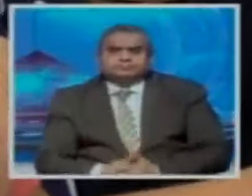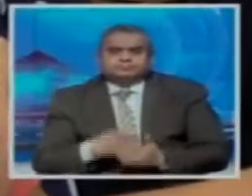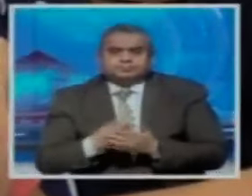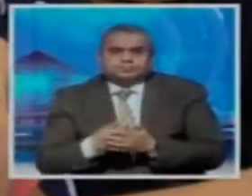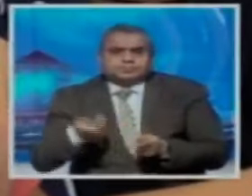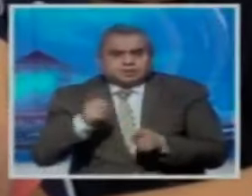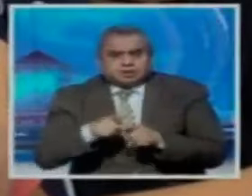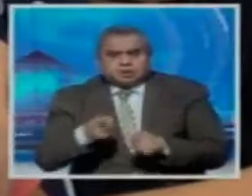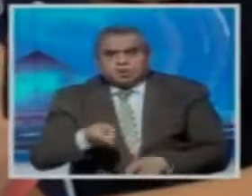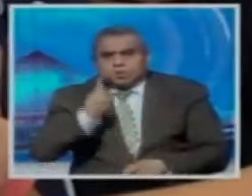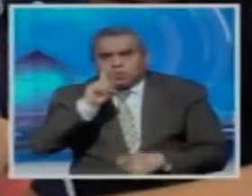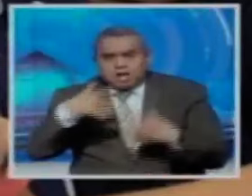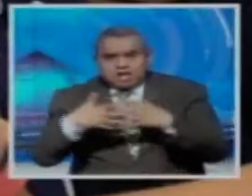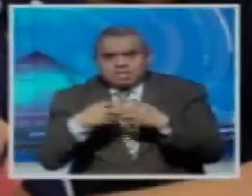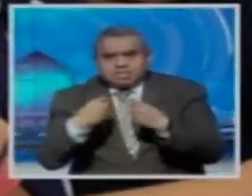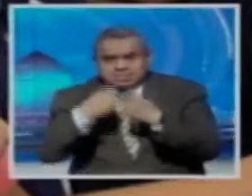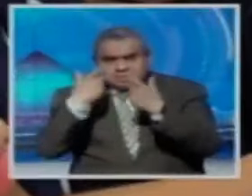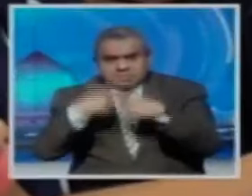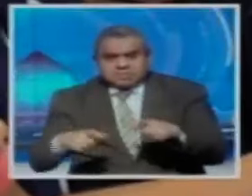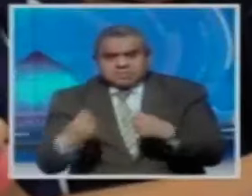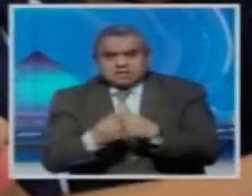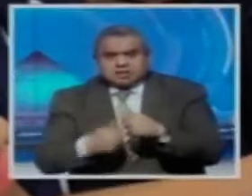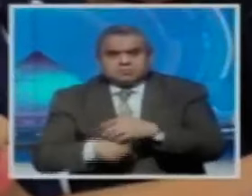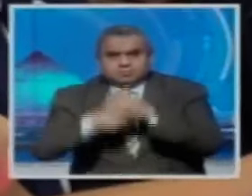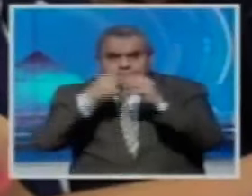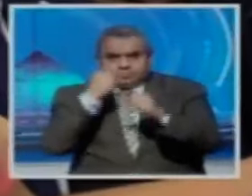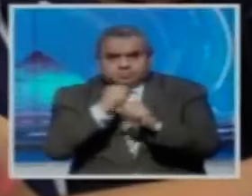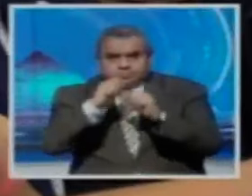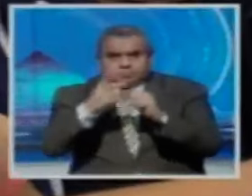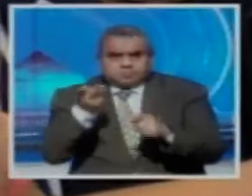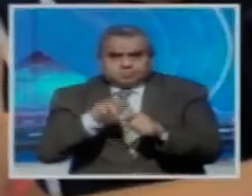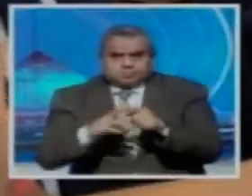توحيد مفهوم الجودة ورفعها وفي نفس الوقت حماية المستهلك.